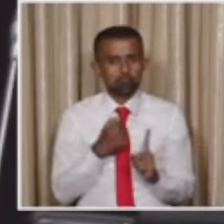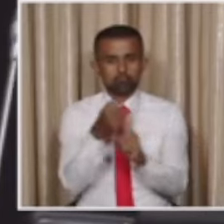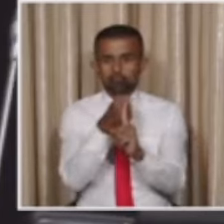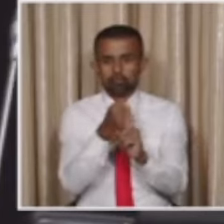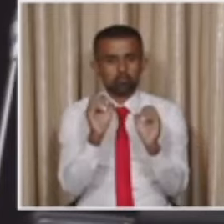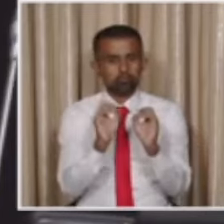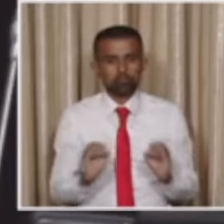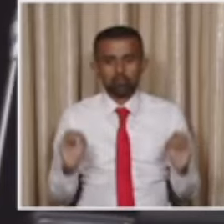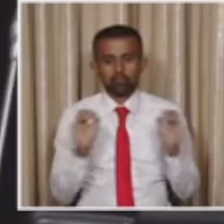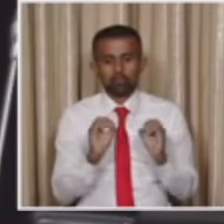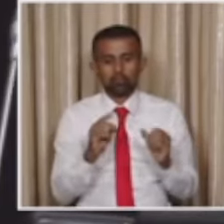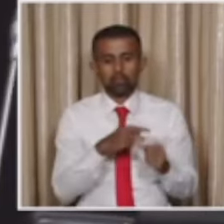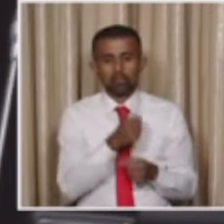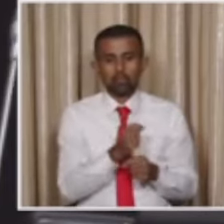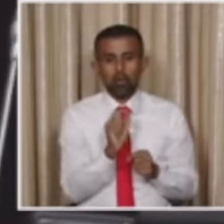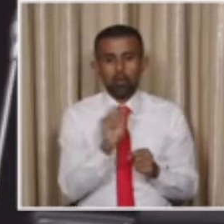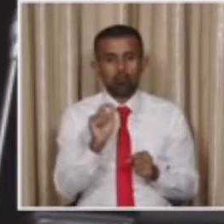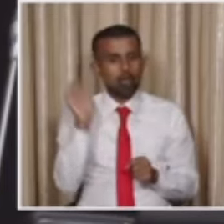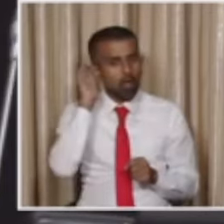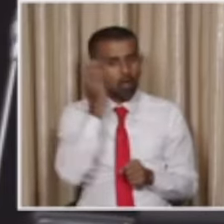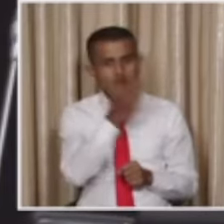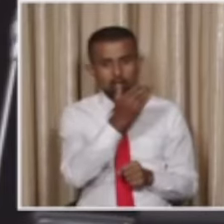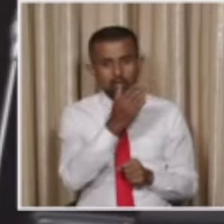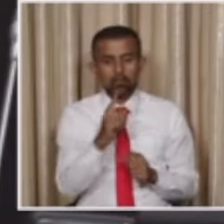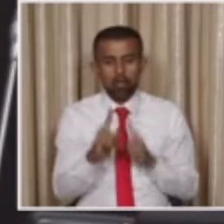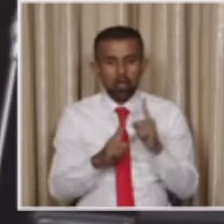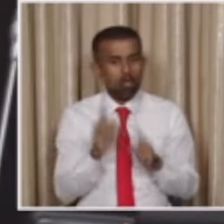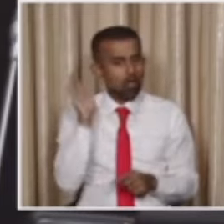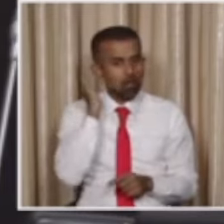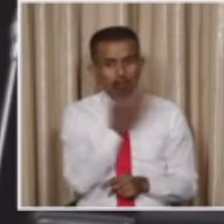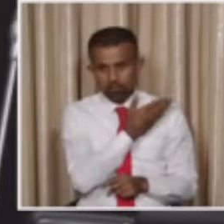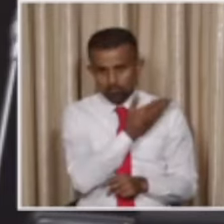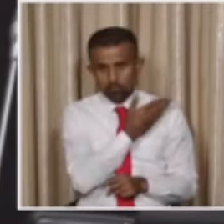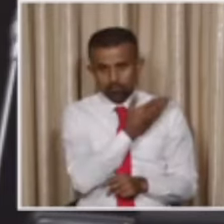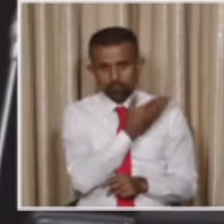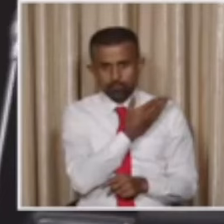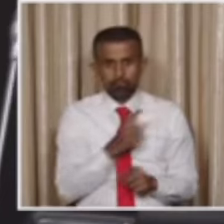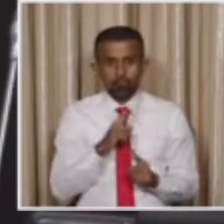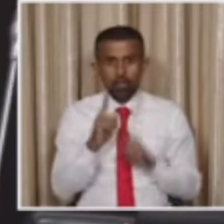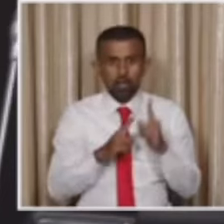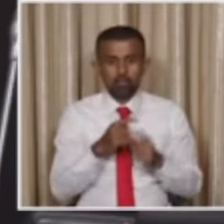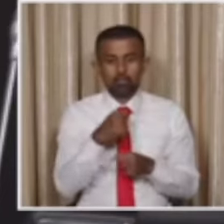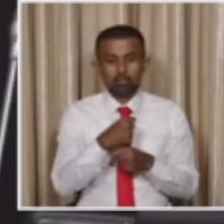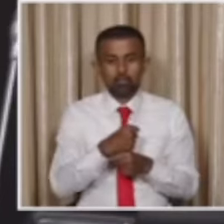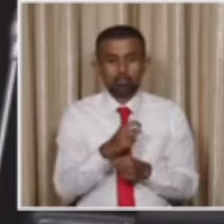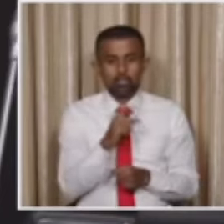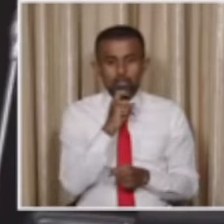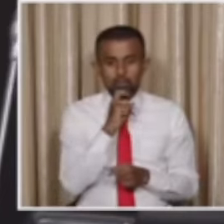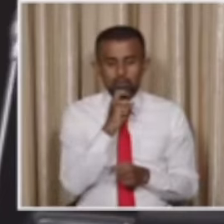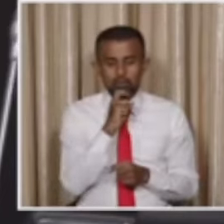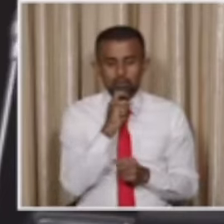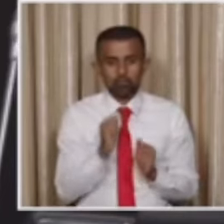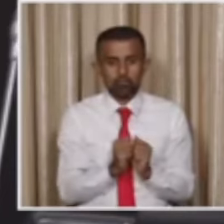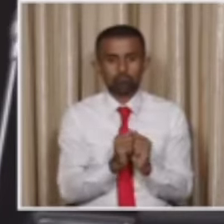නැහැ. නීතිපති දෙපාර්තමේන්තුවෙන් අහන්න පුළුවන් අපි කවදා හරි කතා කරලා තියෙනවද කියලා. මං කතා කරා නම් කතා කරලා තියෙන්නේ ආණ්ඩුවේ නඩුවලට මෙන්න මේ ටික